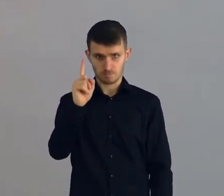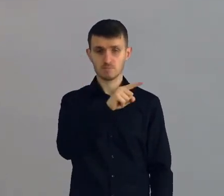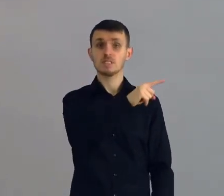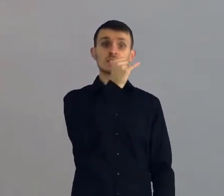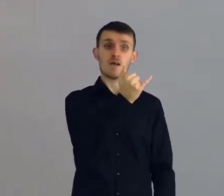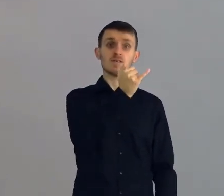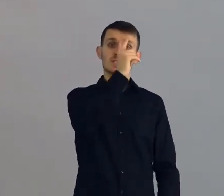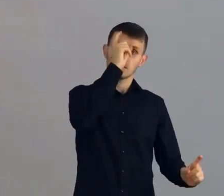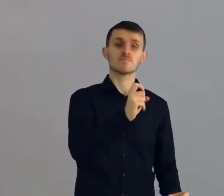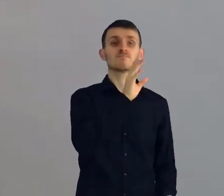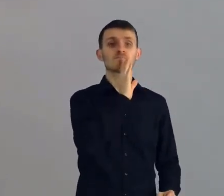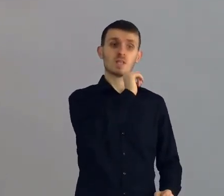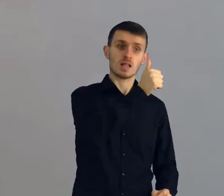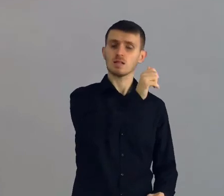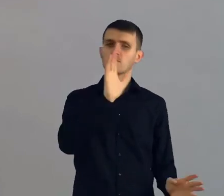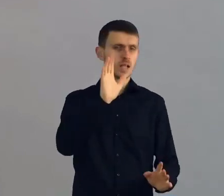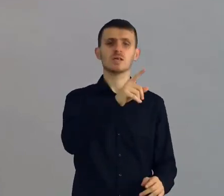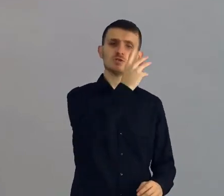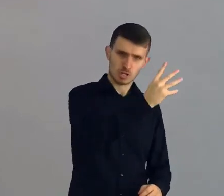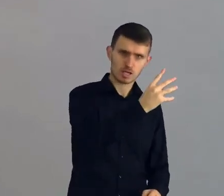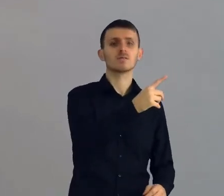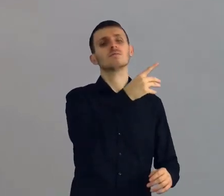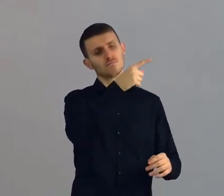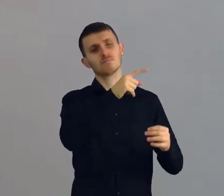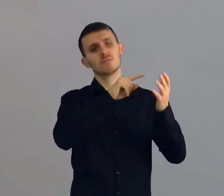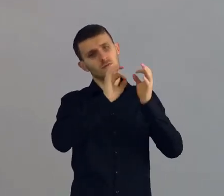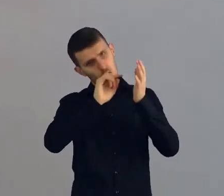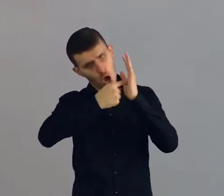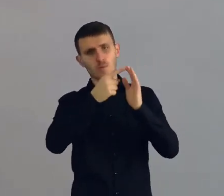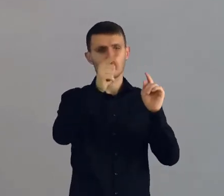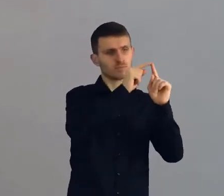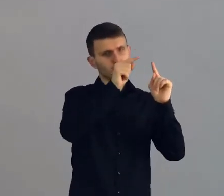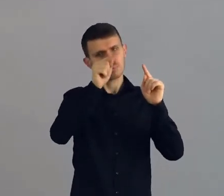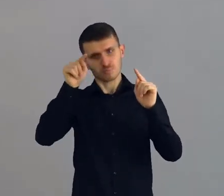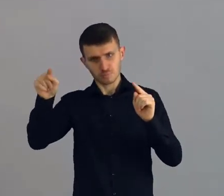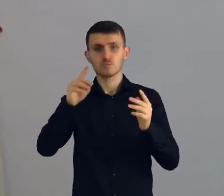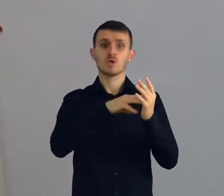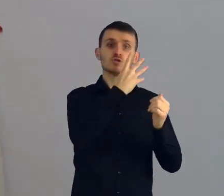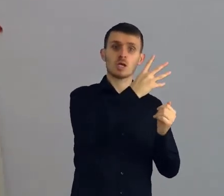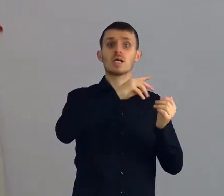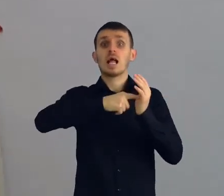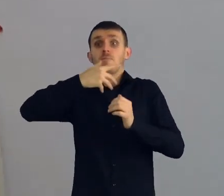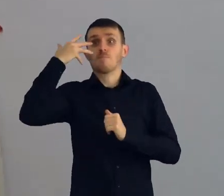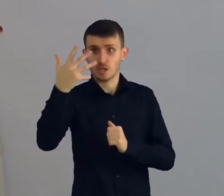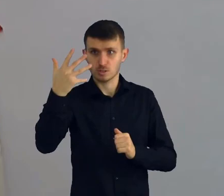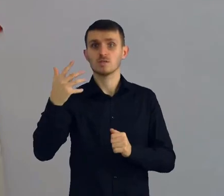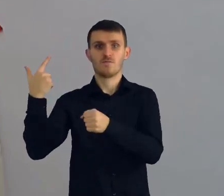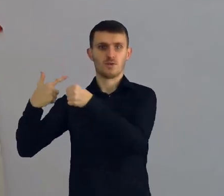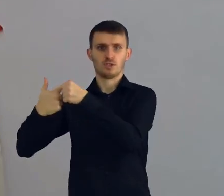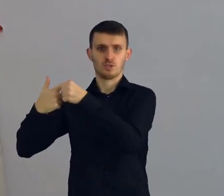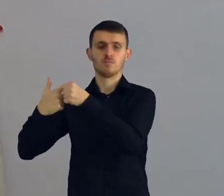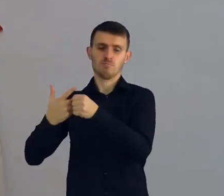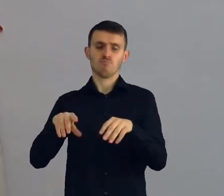do 20 potrzebujemy 5 odcinków 1 2 3 4 5 tak czy inaczej